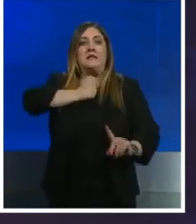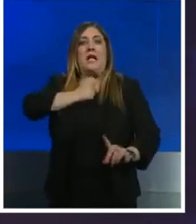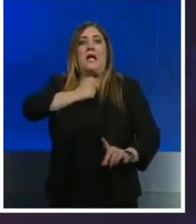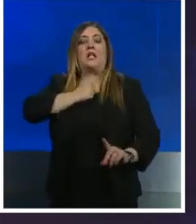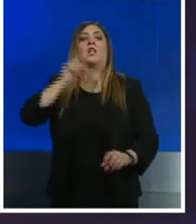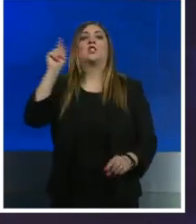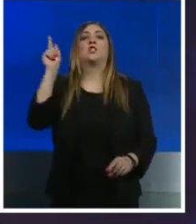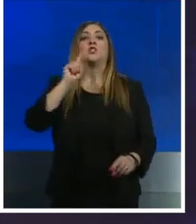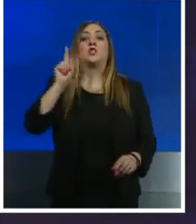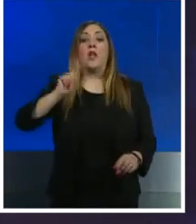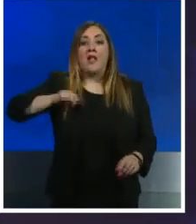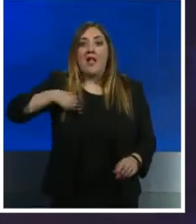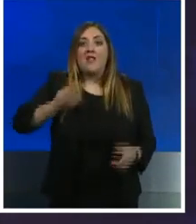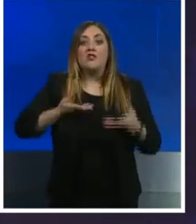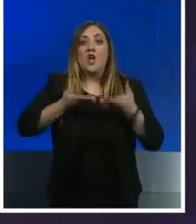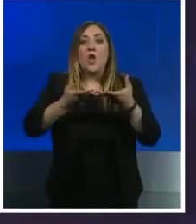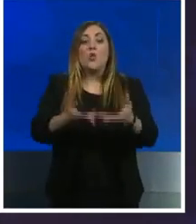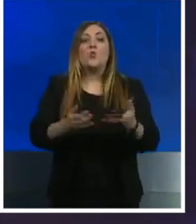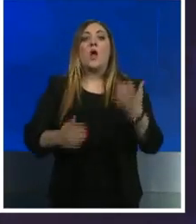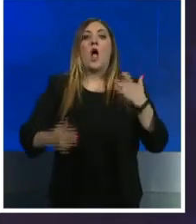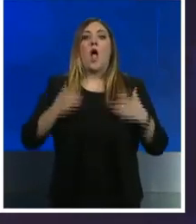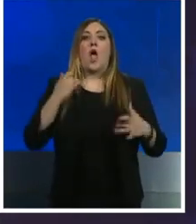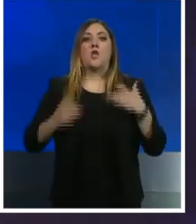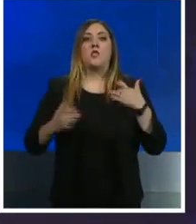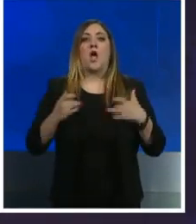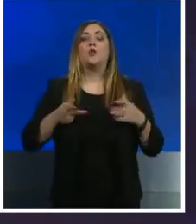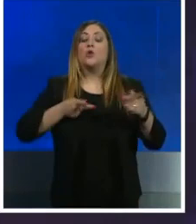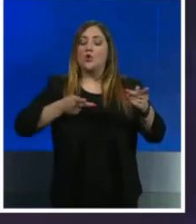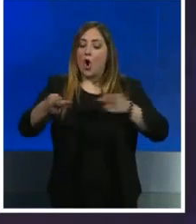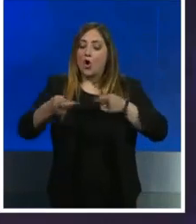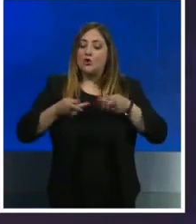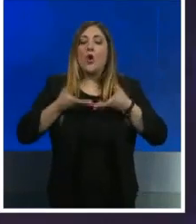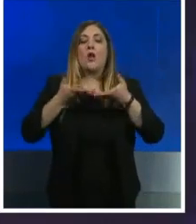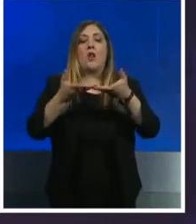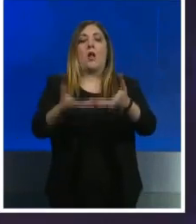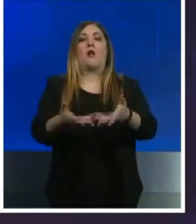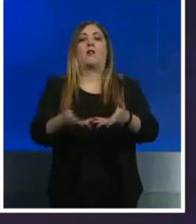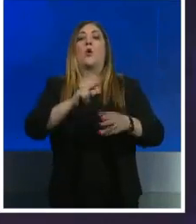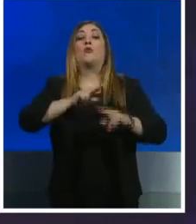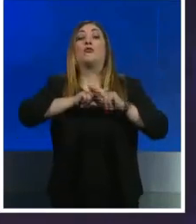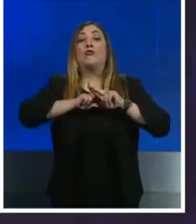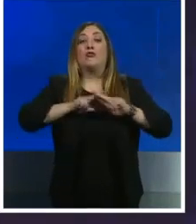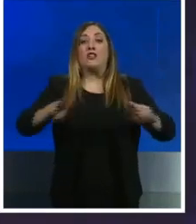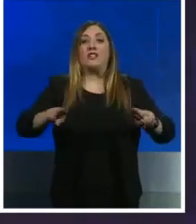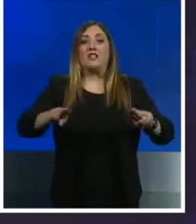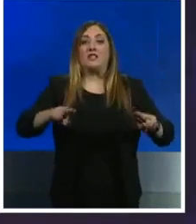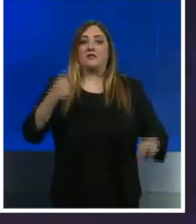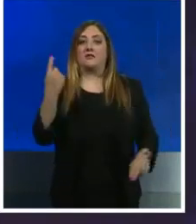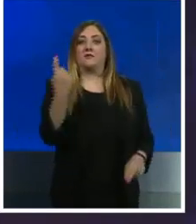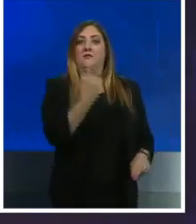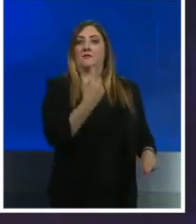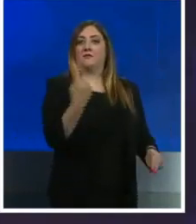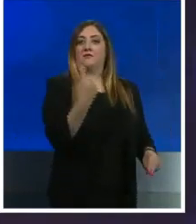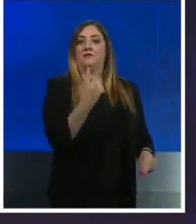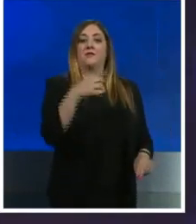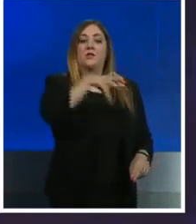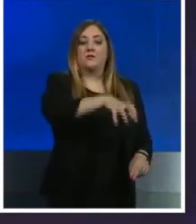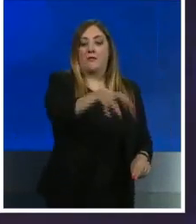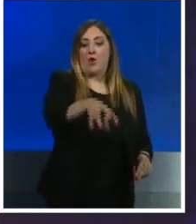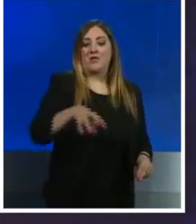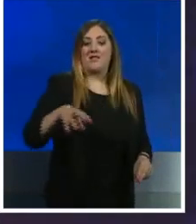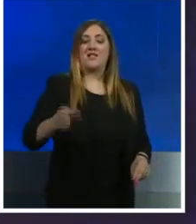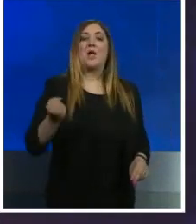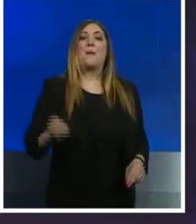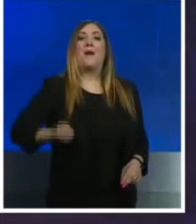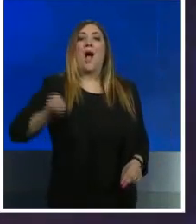li nagħtu lura l-ħajja, kontroll u ħelsien permezz tal-awtonomija reġjonali.